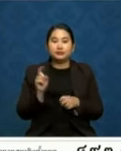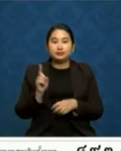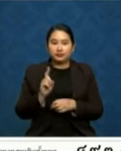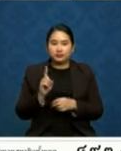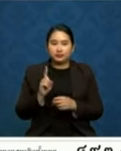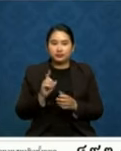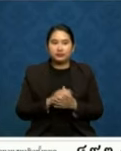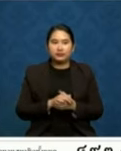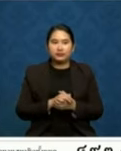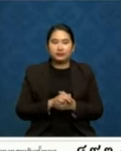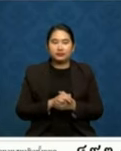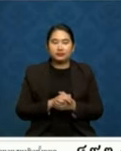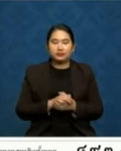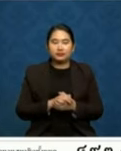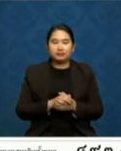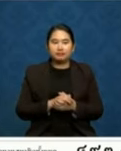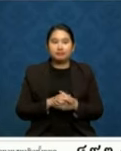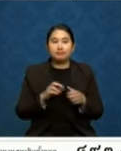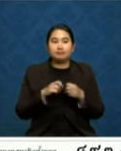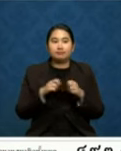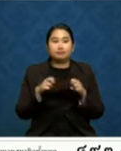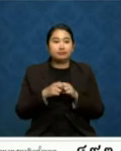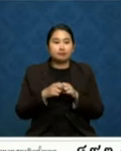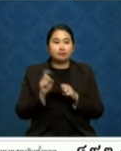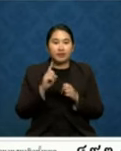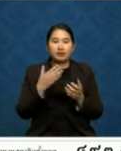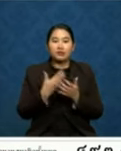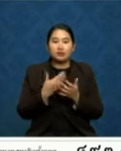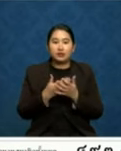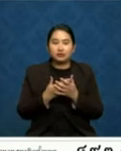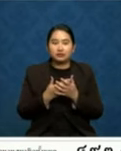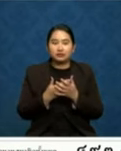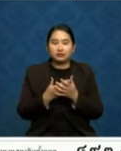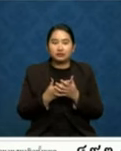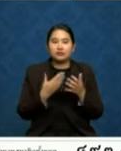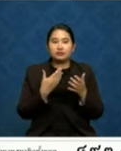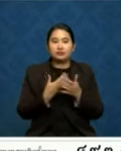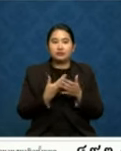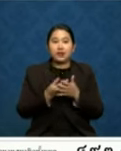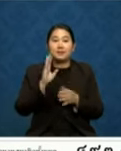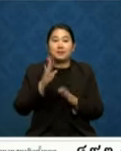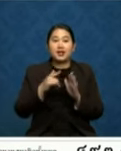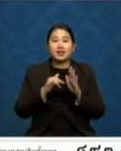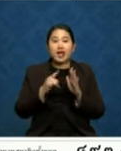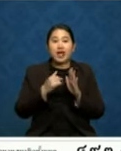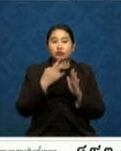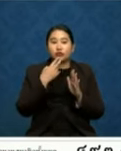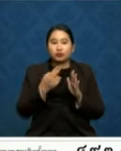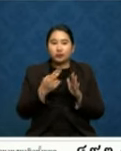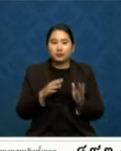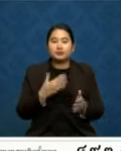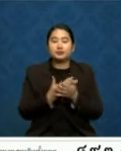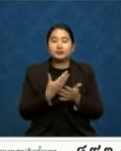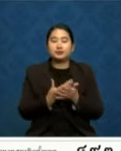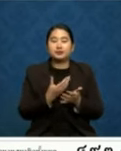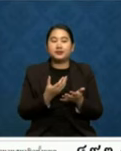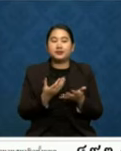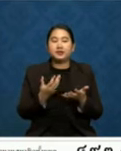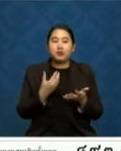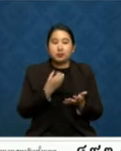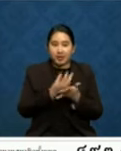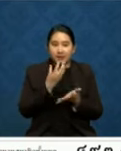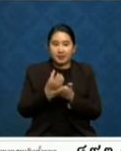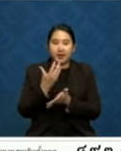านั้นไม่สามารถที่จะมีราคาพืชราคาใบยาสูบนั้นเท่ากับต้นทุนได้นะครับต้น